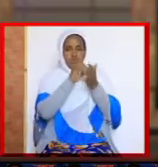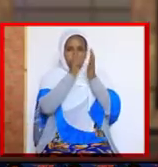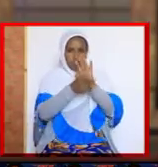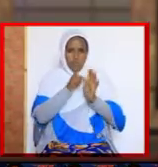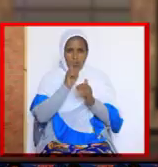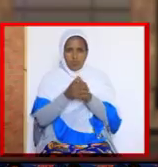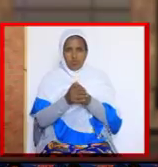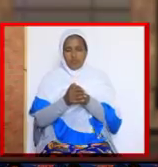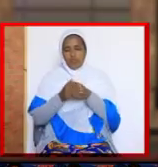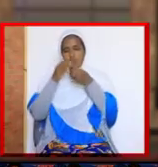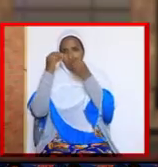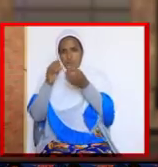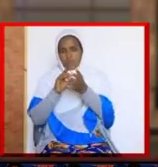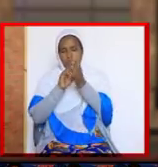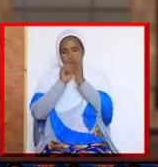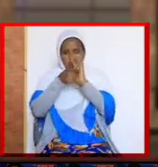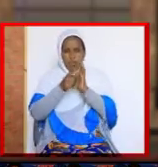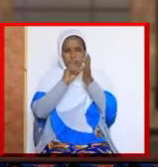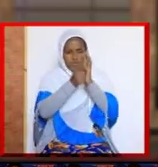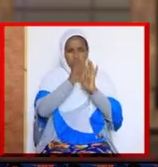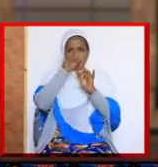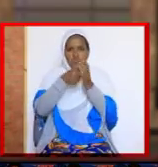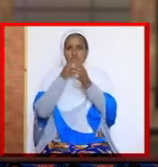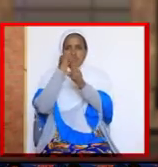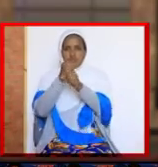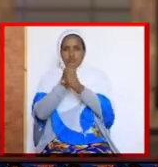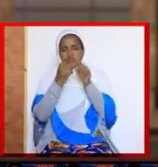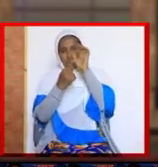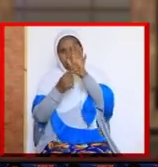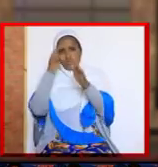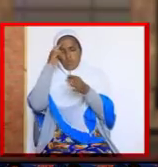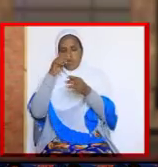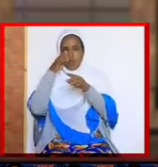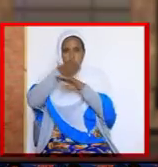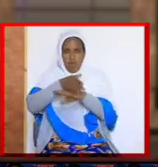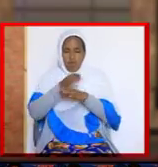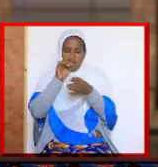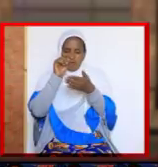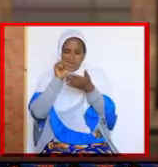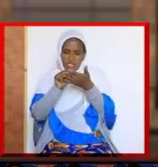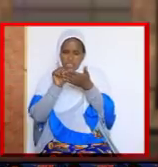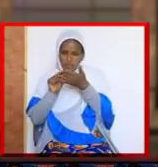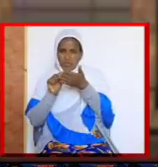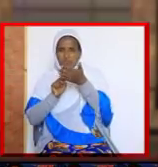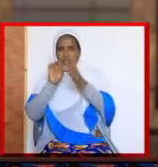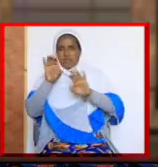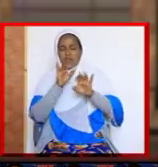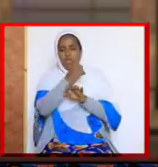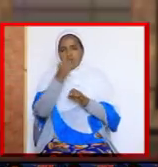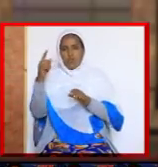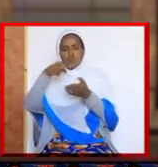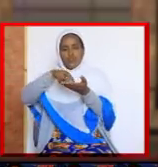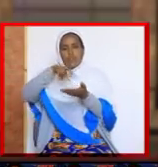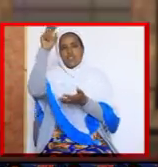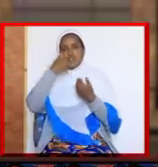ወስዶ በምሳሌ ነው። የጠፋ ነገር በምሳሌ እንደሚገኝ በምሳሌ እንዲነሳ፣ ዜማ ደግሞ ቢጠፋ እንዲነሳ ምልክት አደረገበት።